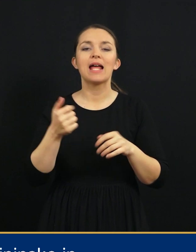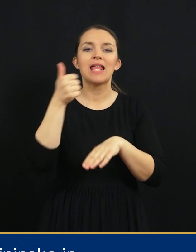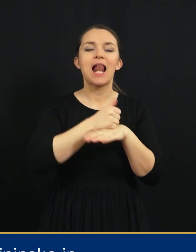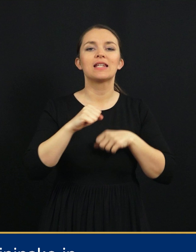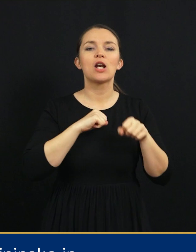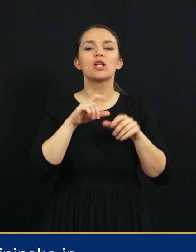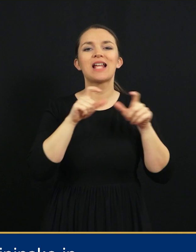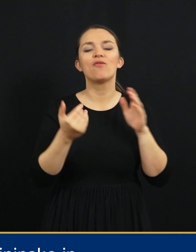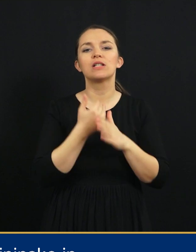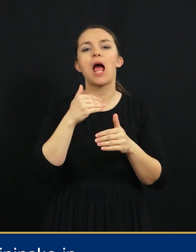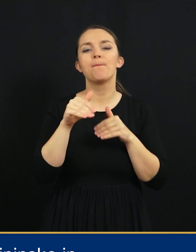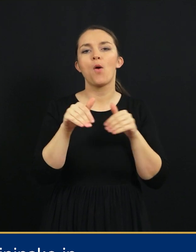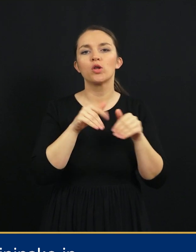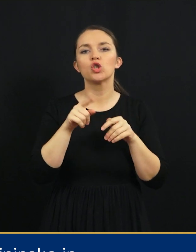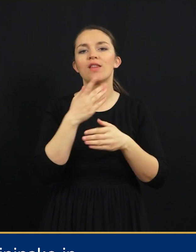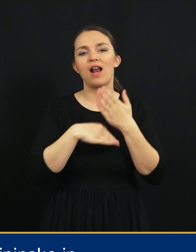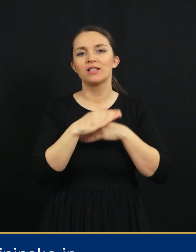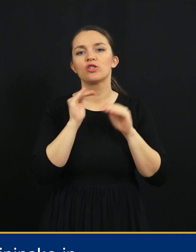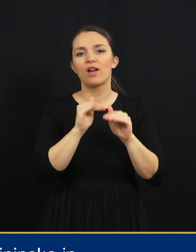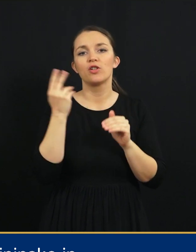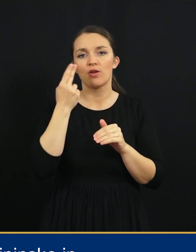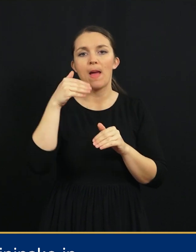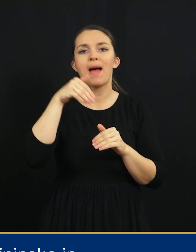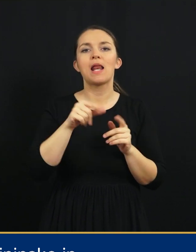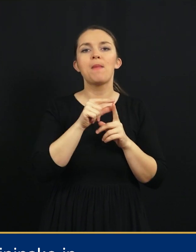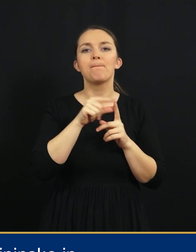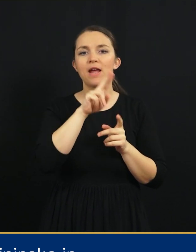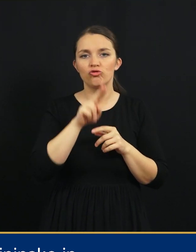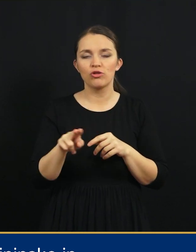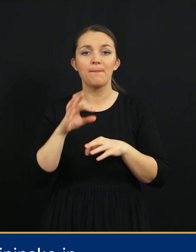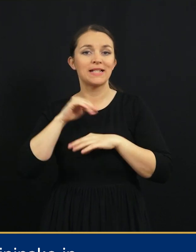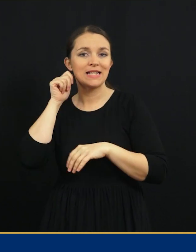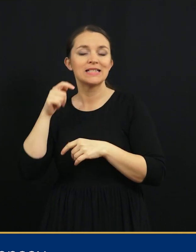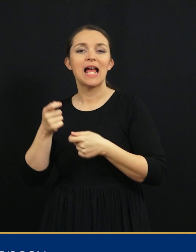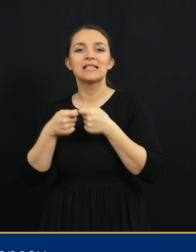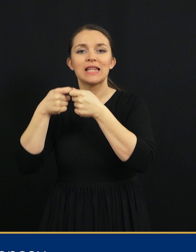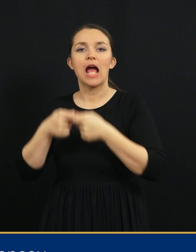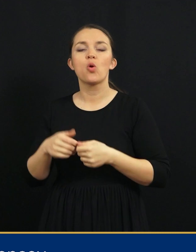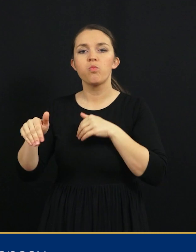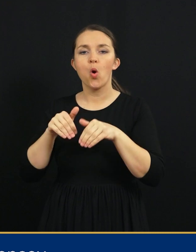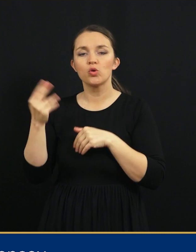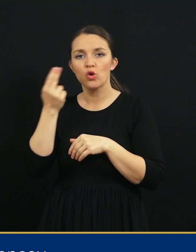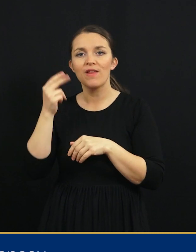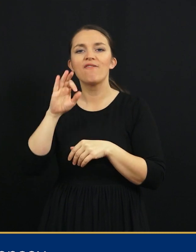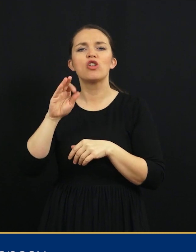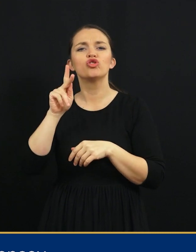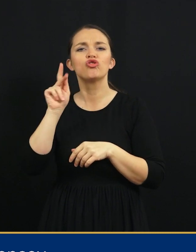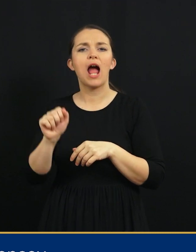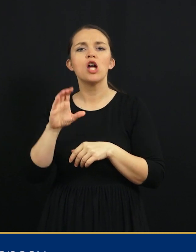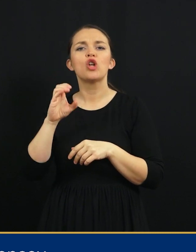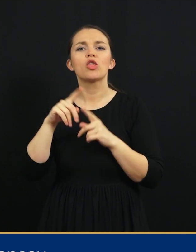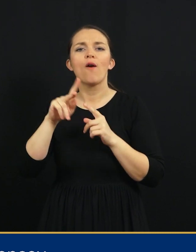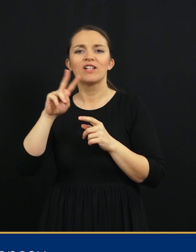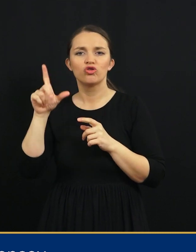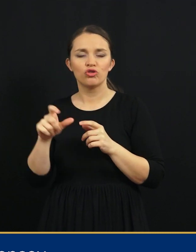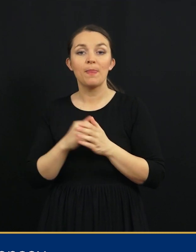generalni direktor Zavoda za pokojninsko in invalidsko zavarovanje Slovenije Marjan Papež, predsednica Sindikata upokojencev Slovenije